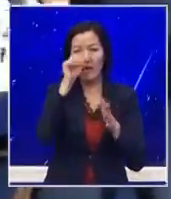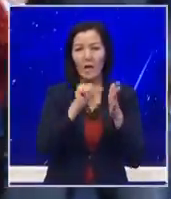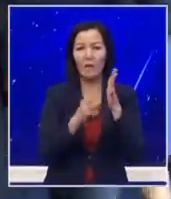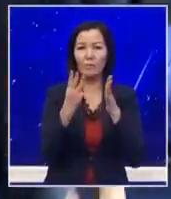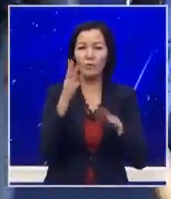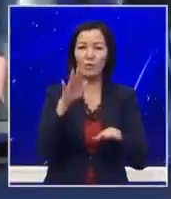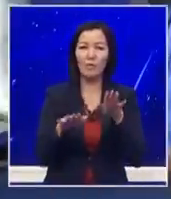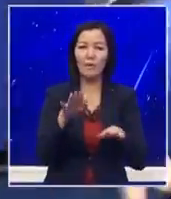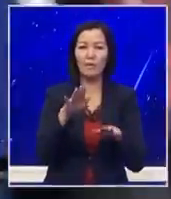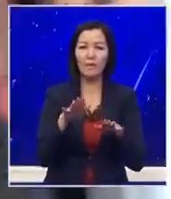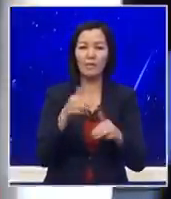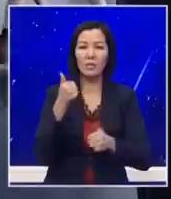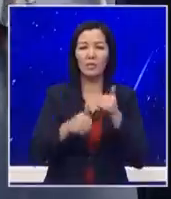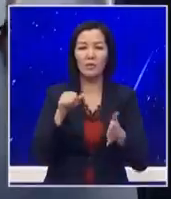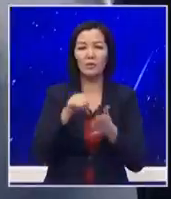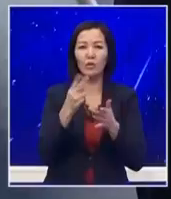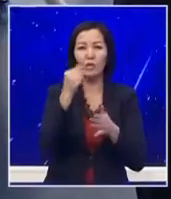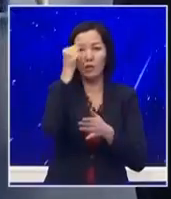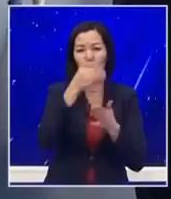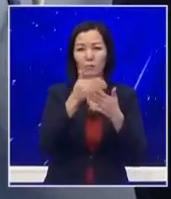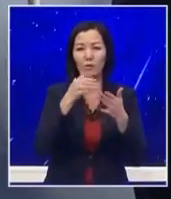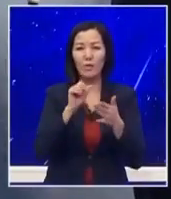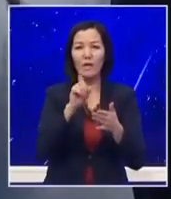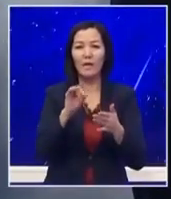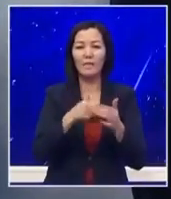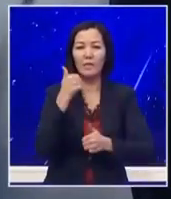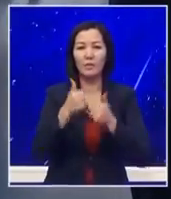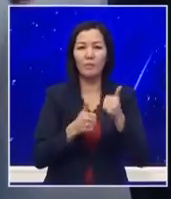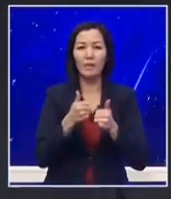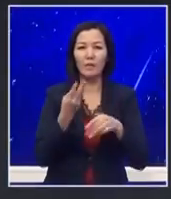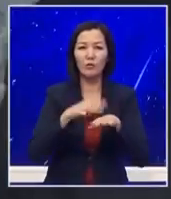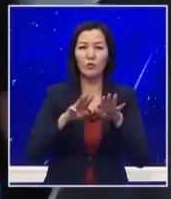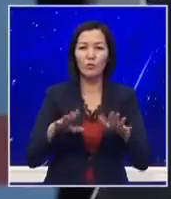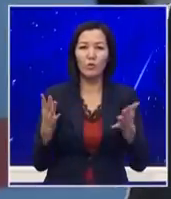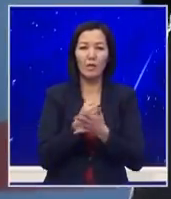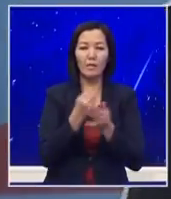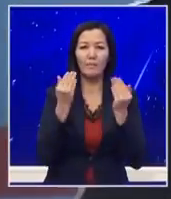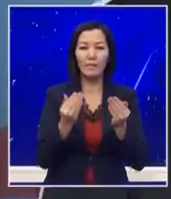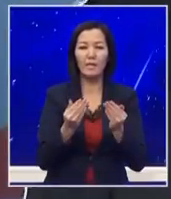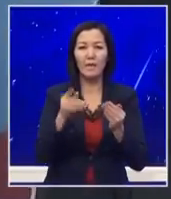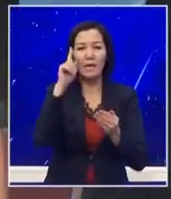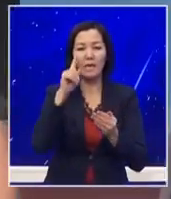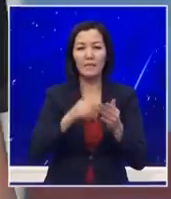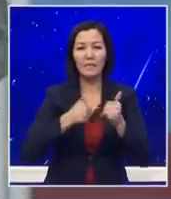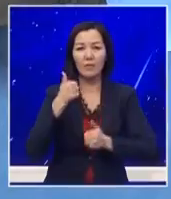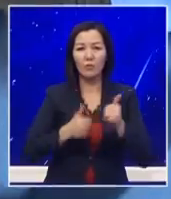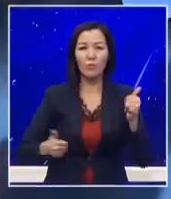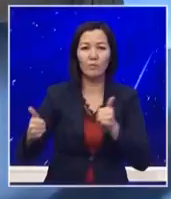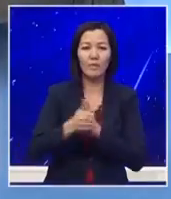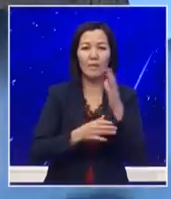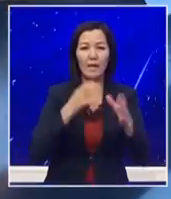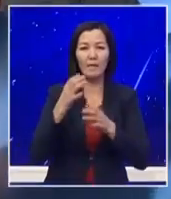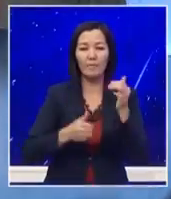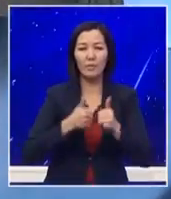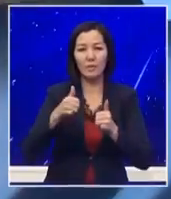келі салмақ дәрежесінде сынға түспек. 2 жыл бұрын Азия чемпионатының қола жүлдегері атанды. Биыл елшілігі жарыста топ жарып, әлем біріншілігінде